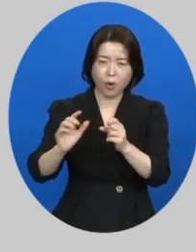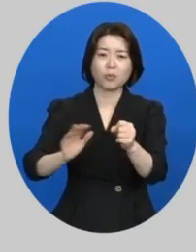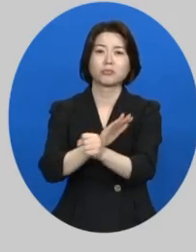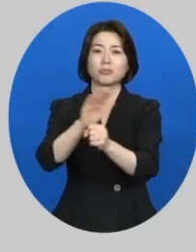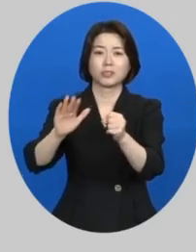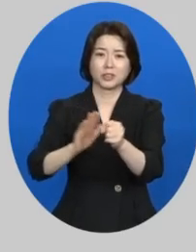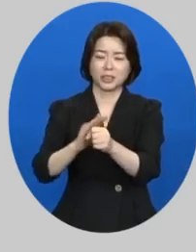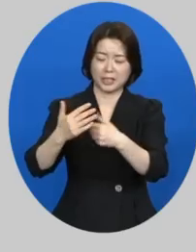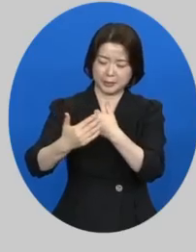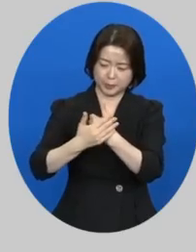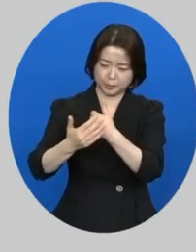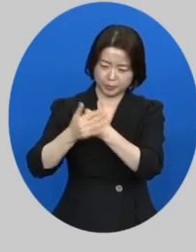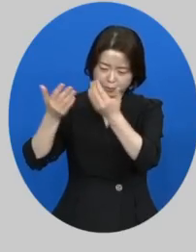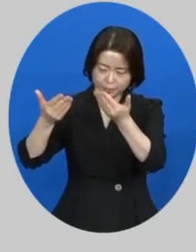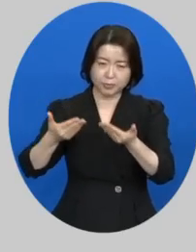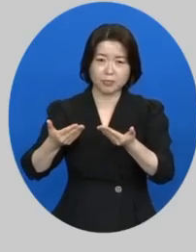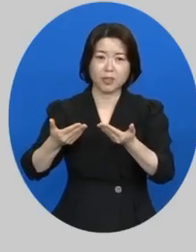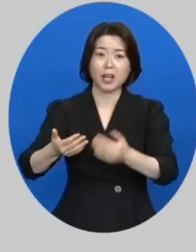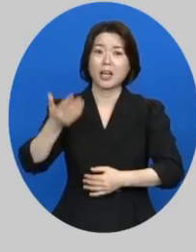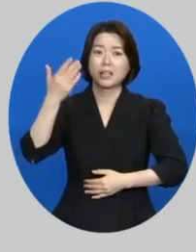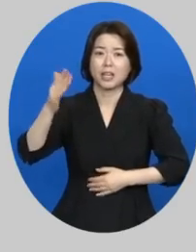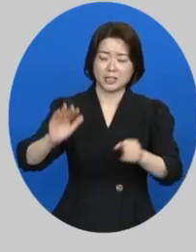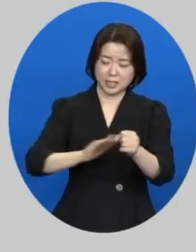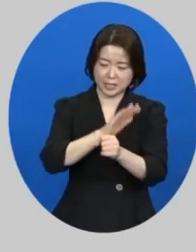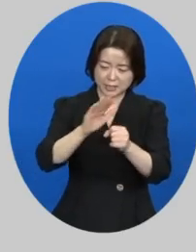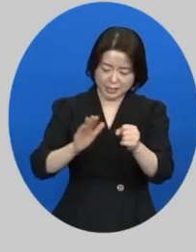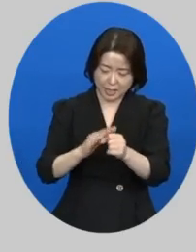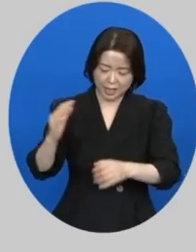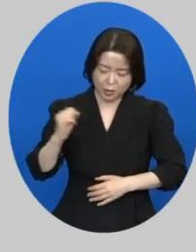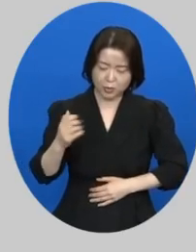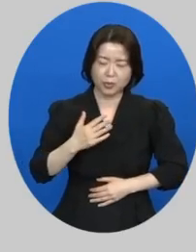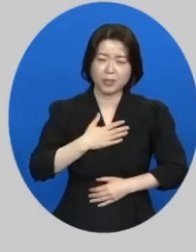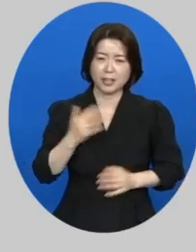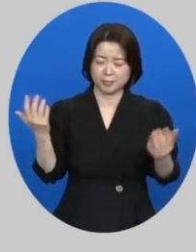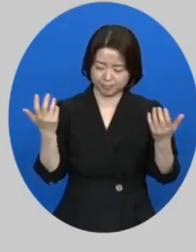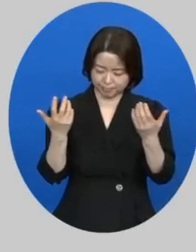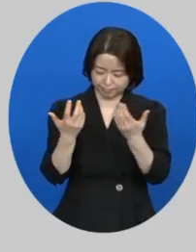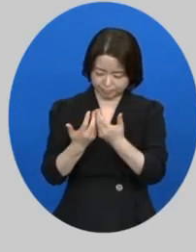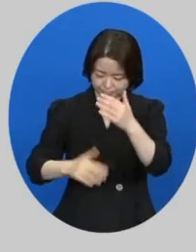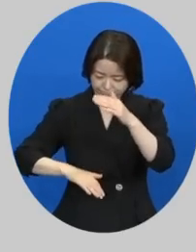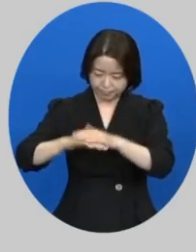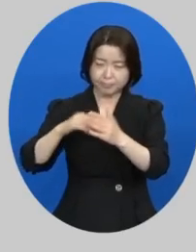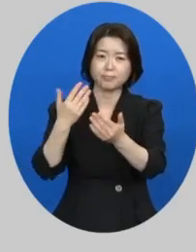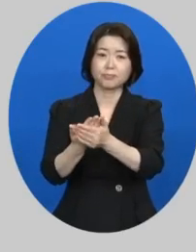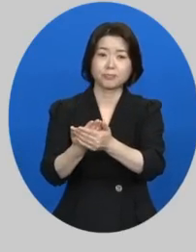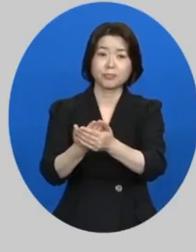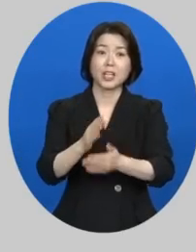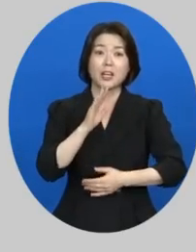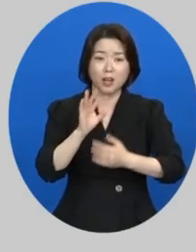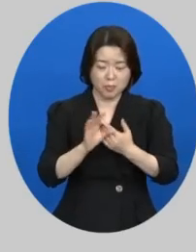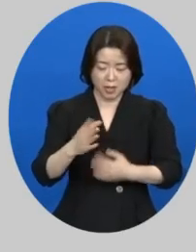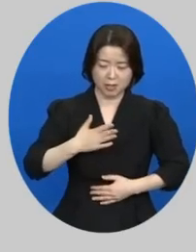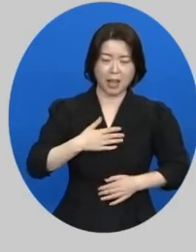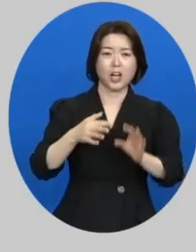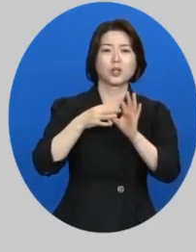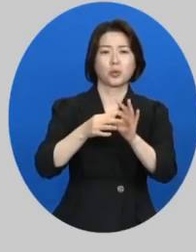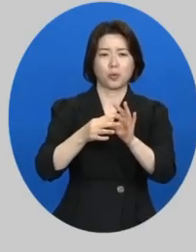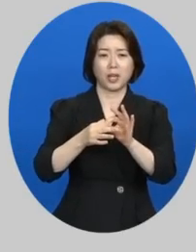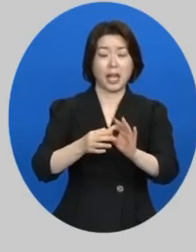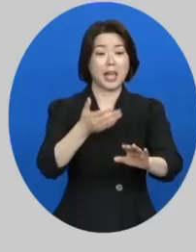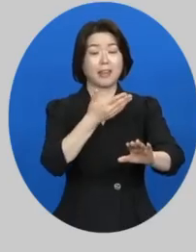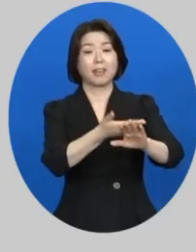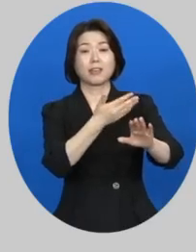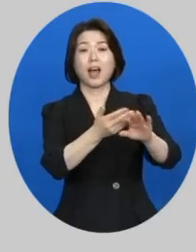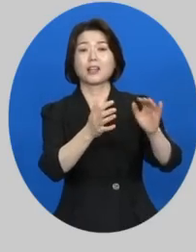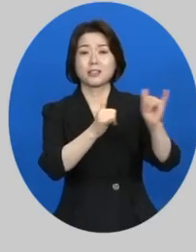사랑하게 도우시며 당신의 사랑으로 저를 채우소서. 그리하여 나를 통해 다른